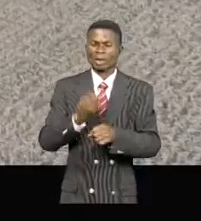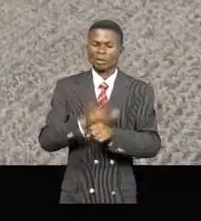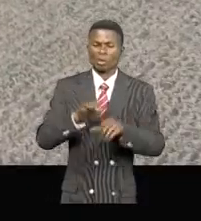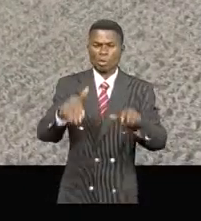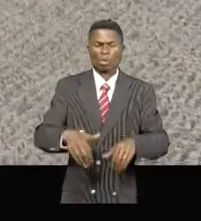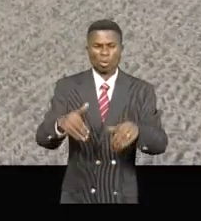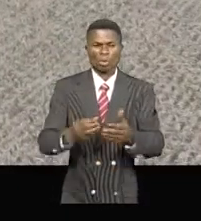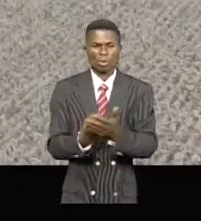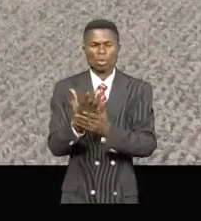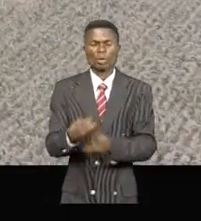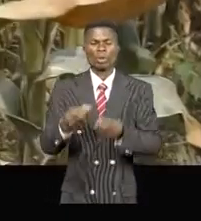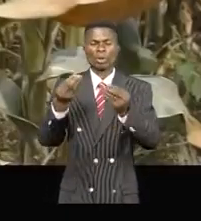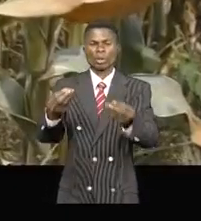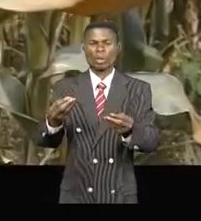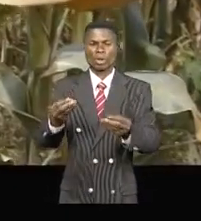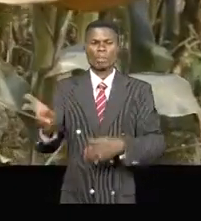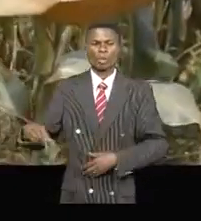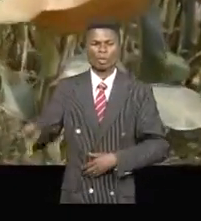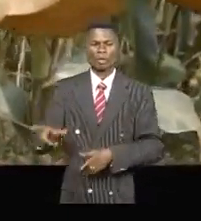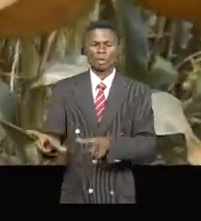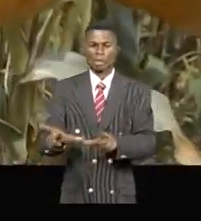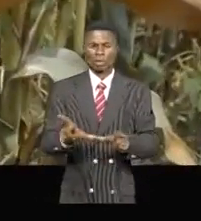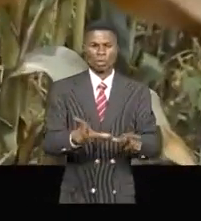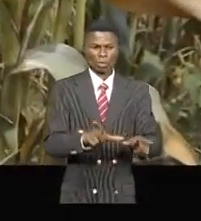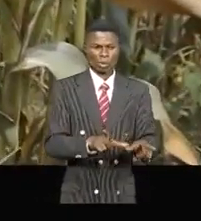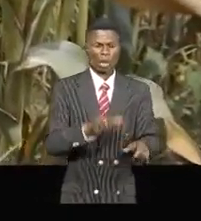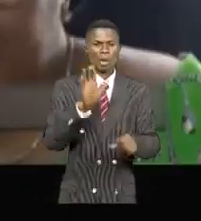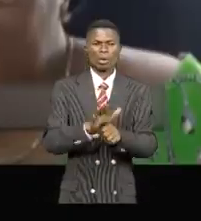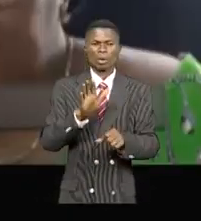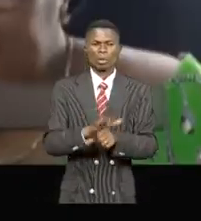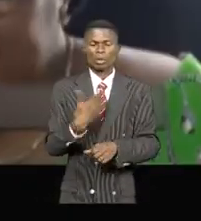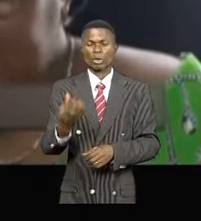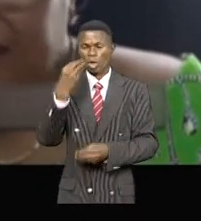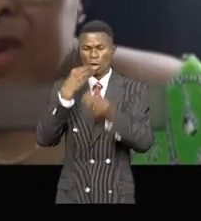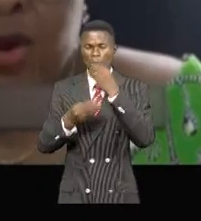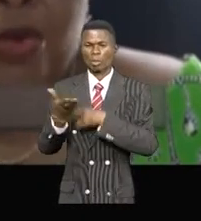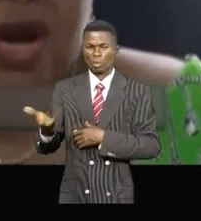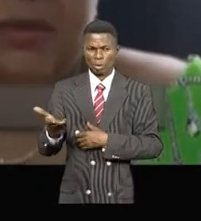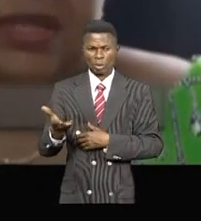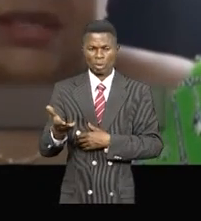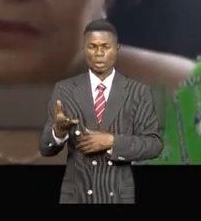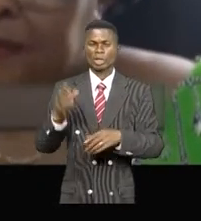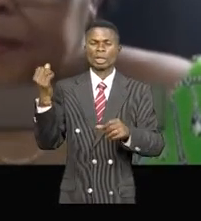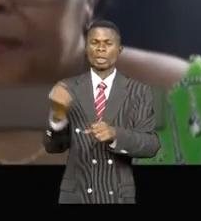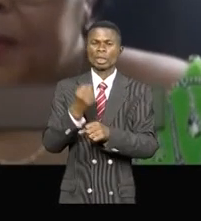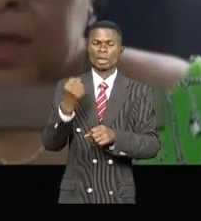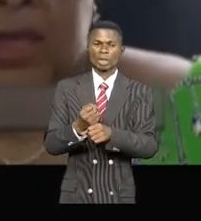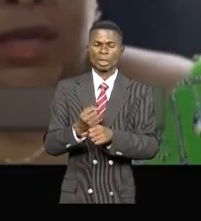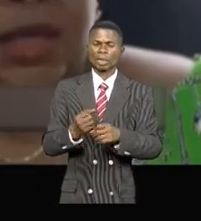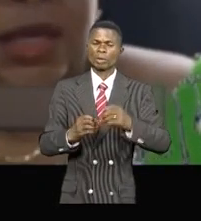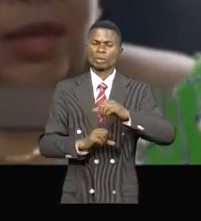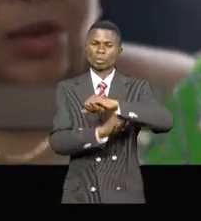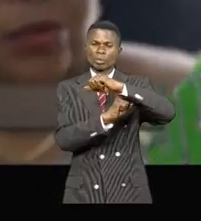agricole et doter la province des stocks agricoles, cela en pratiquant le